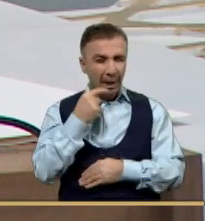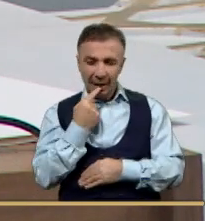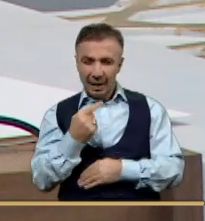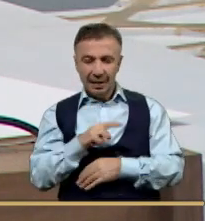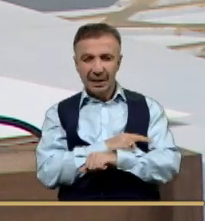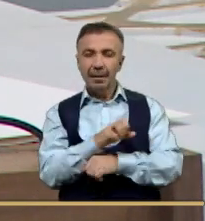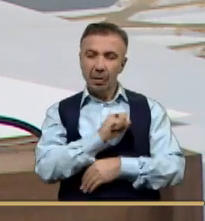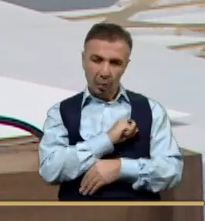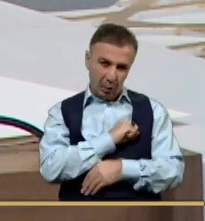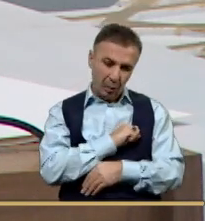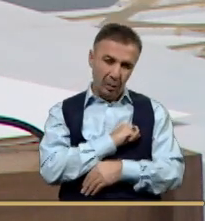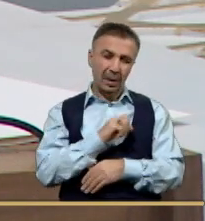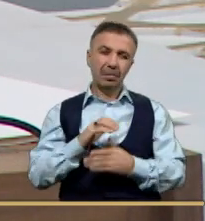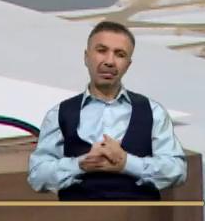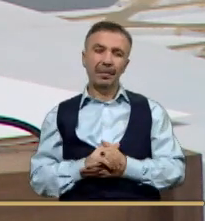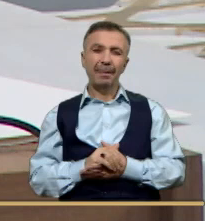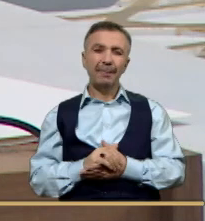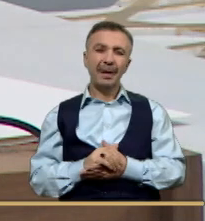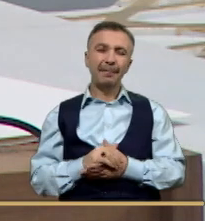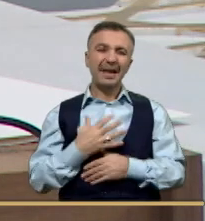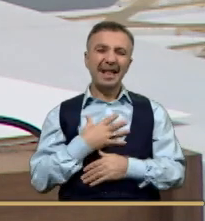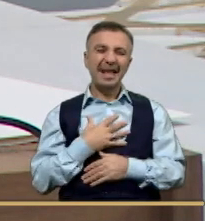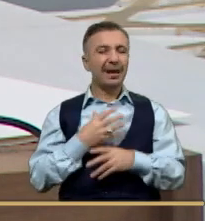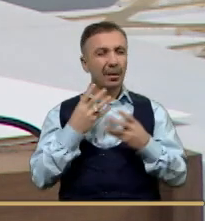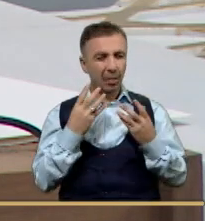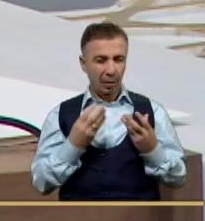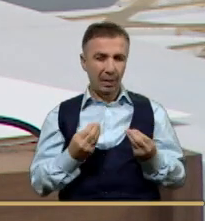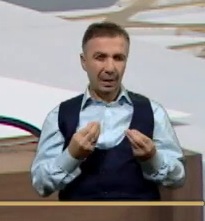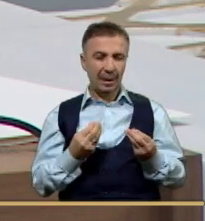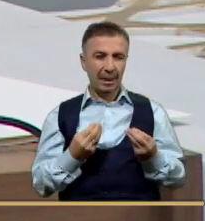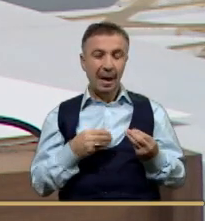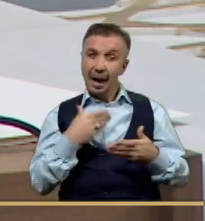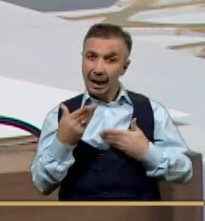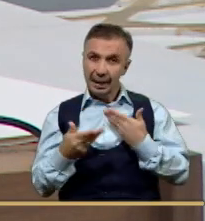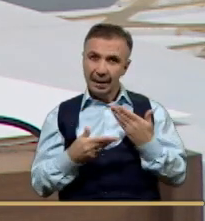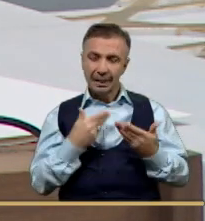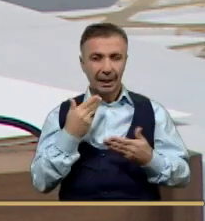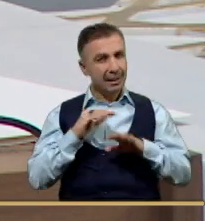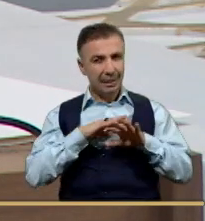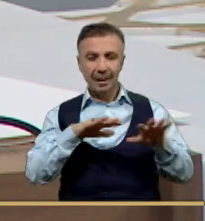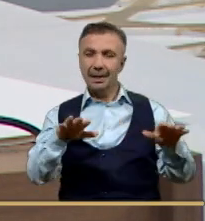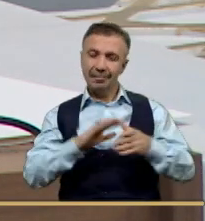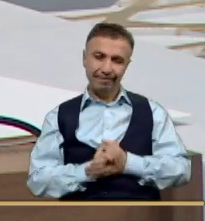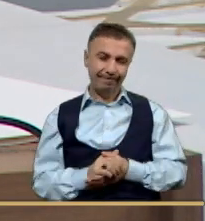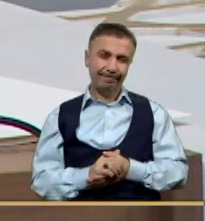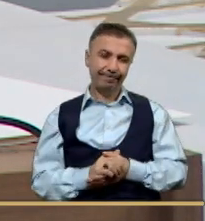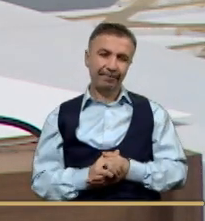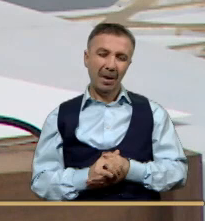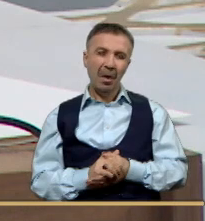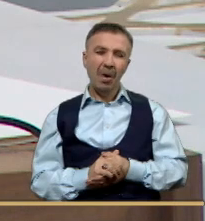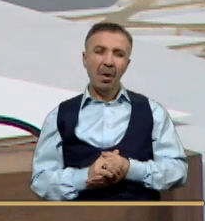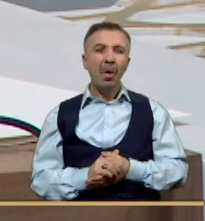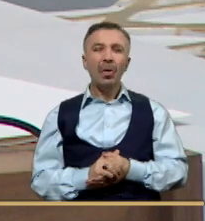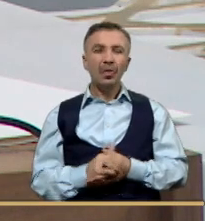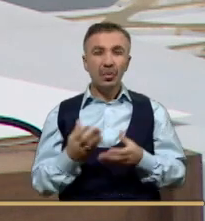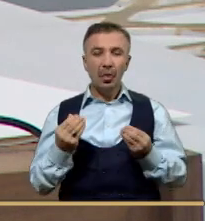zaman korkulan bir din, bir varlık haline geldi. O kadar bir nefret